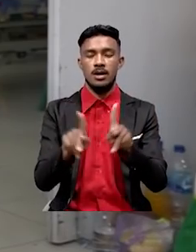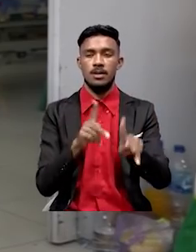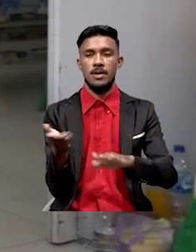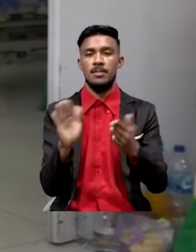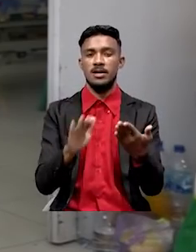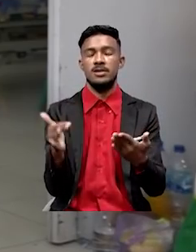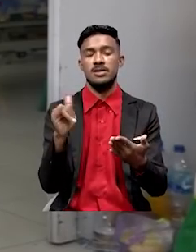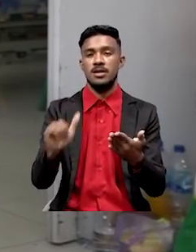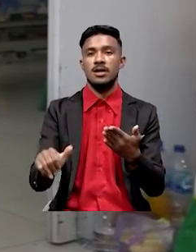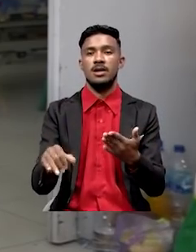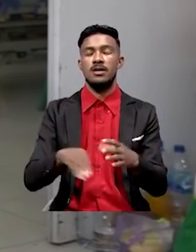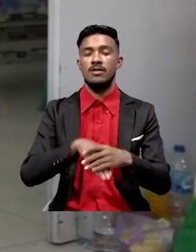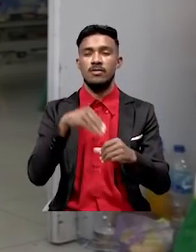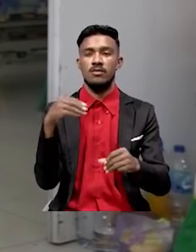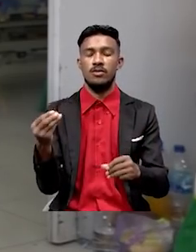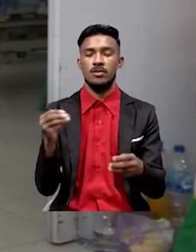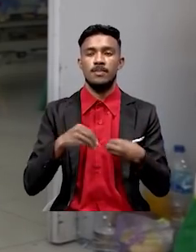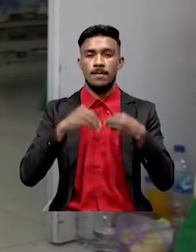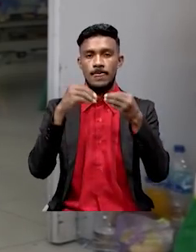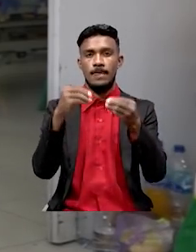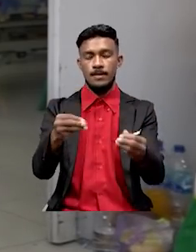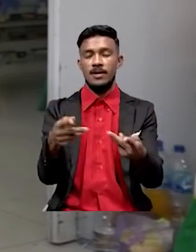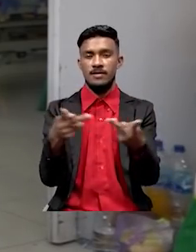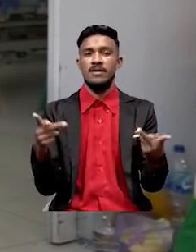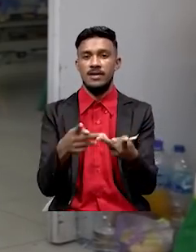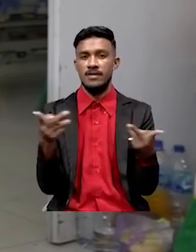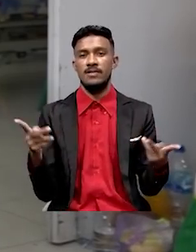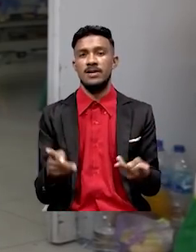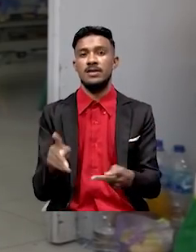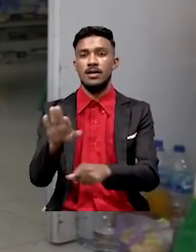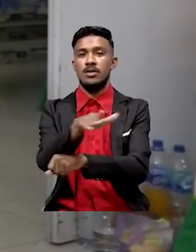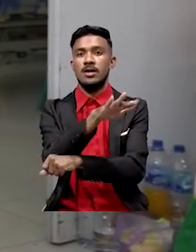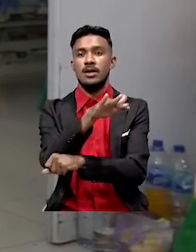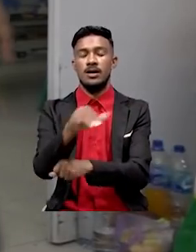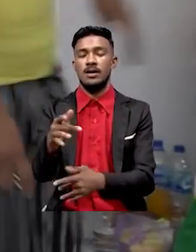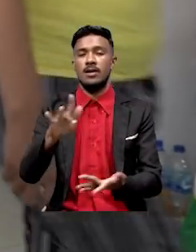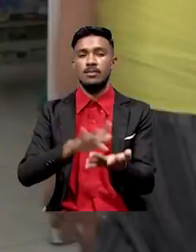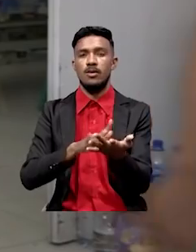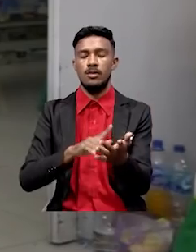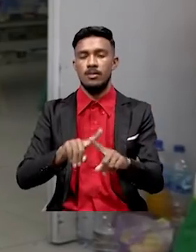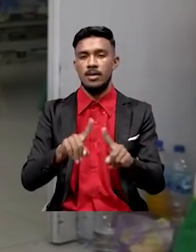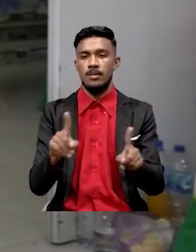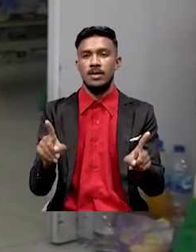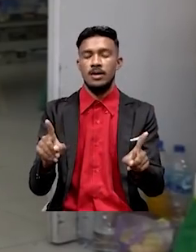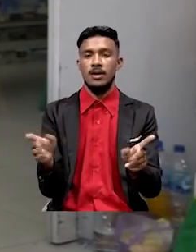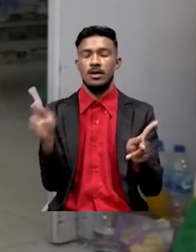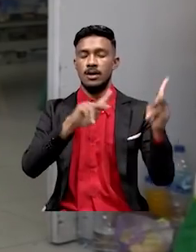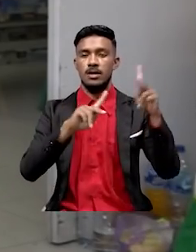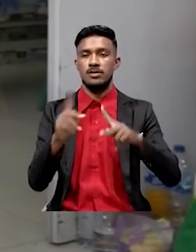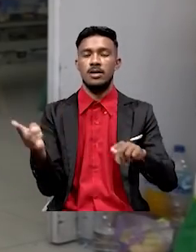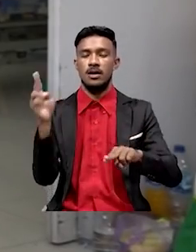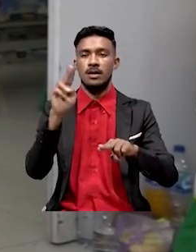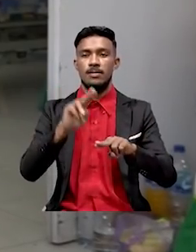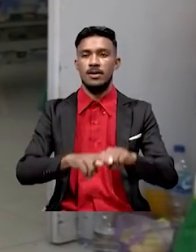fo hasai de espaço de rodibatum, tama babairo bairo rodi rega. Mai be caso ne aumenta ona. Antão, a mini hakarak